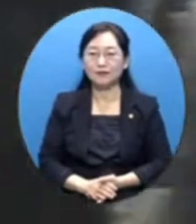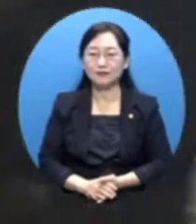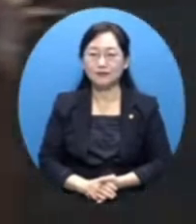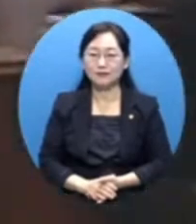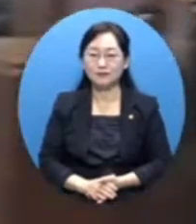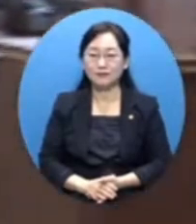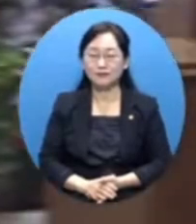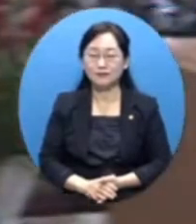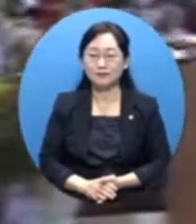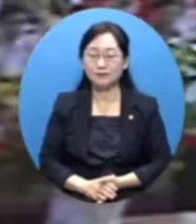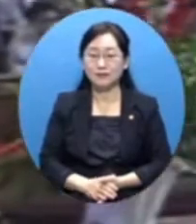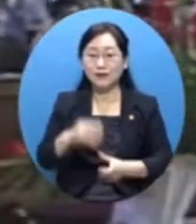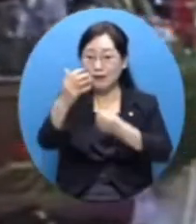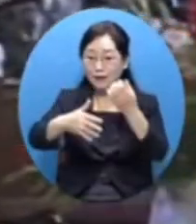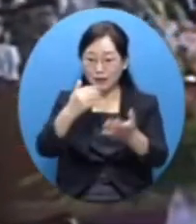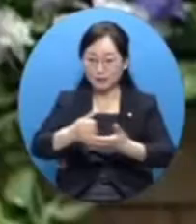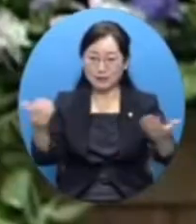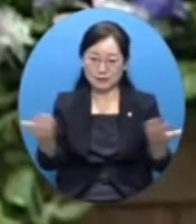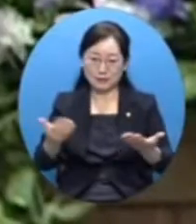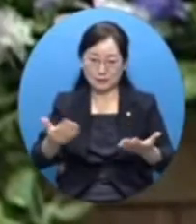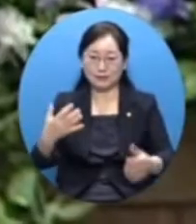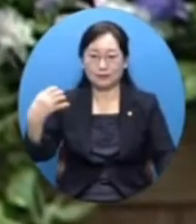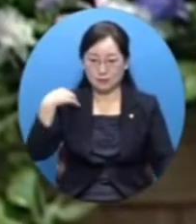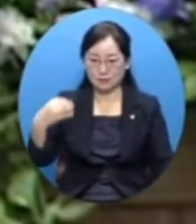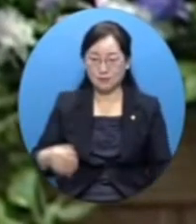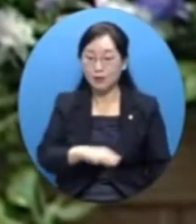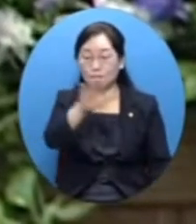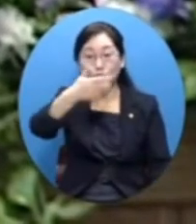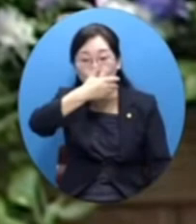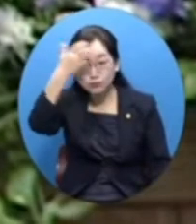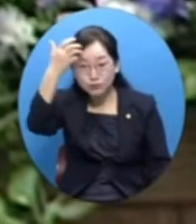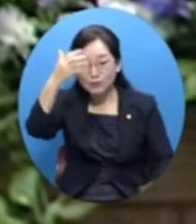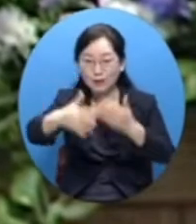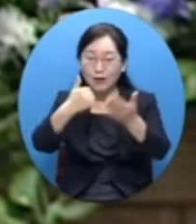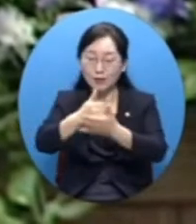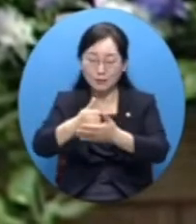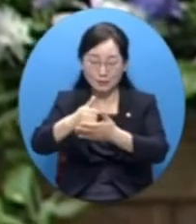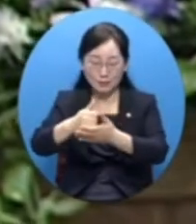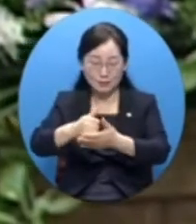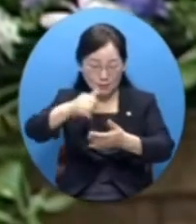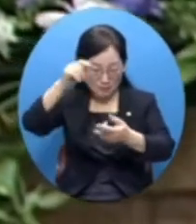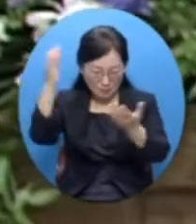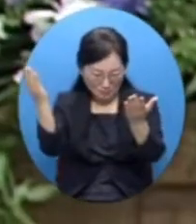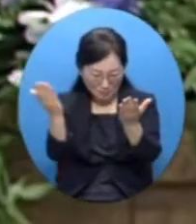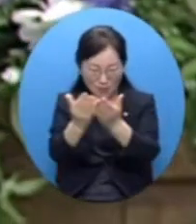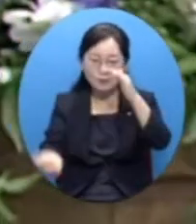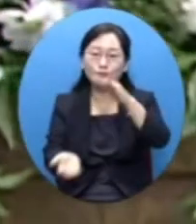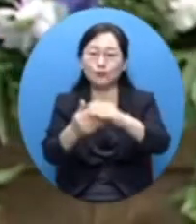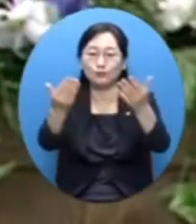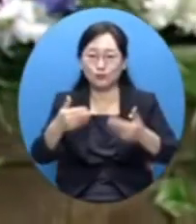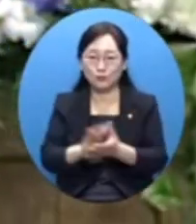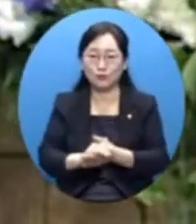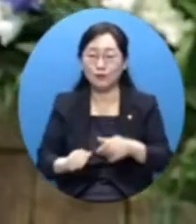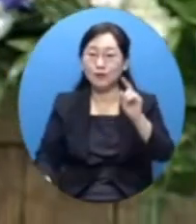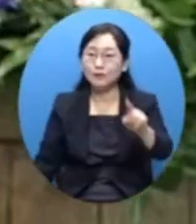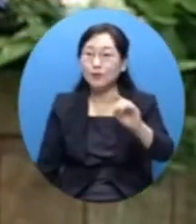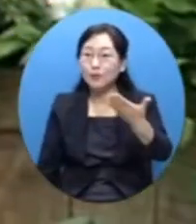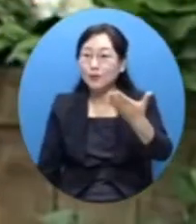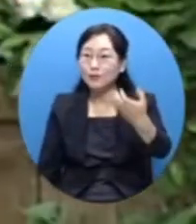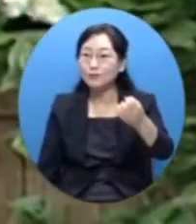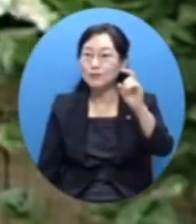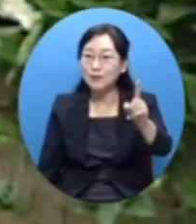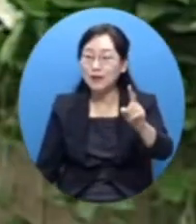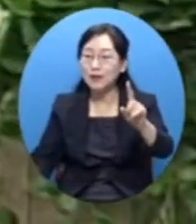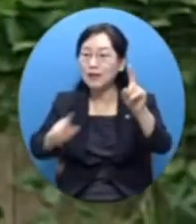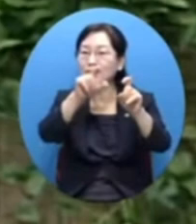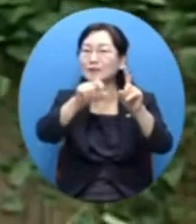할렐루야 하나님이 일을 하시는 것입니다 우리가 꿈을 꾸면 하나님의 꿈을 이루어 주시는 것입니다 저게 1991년